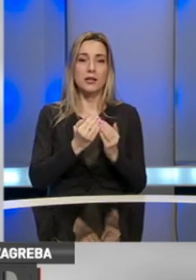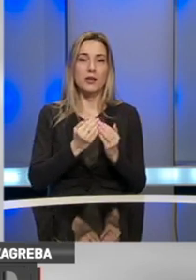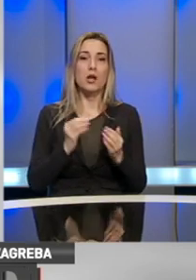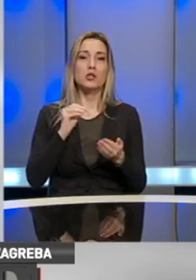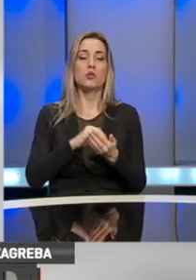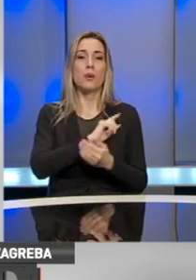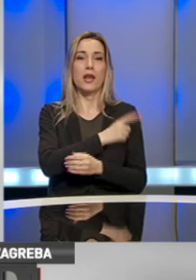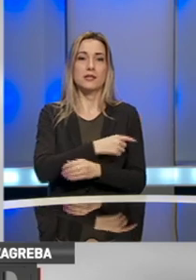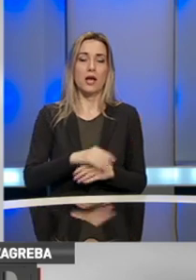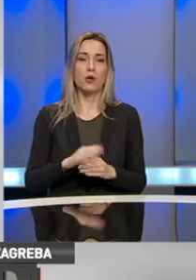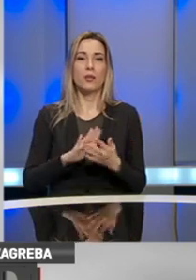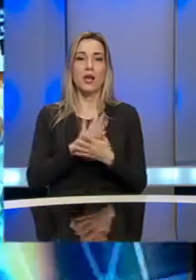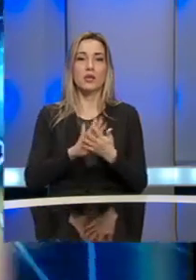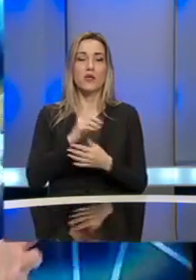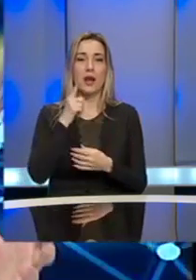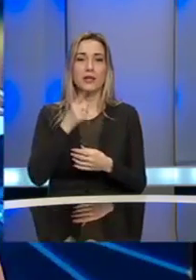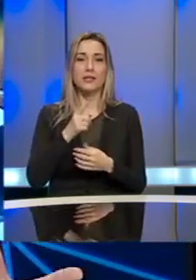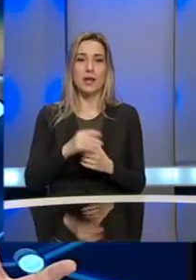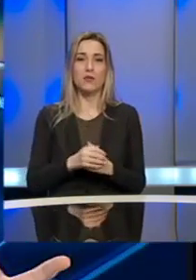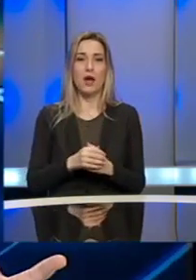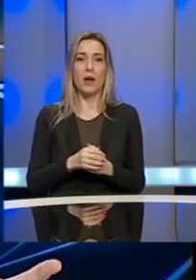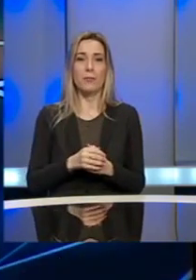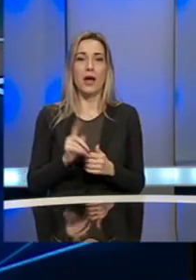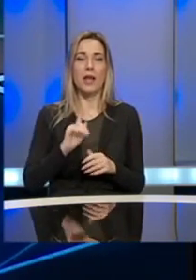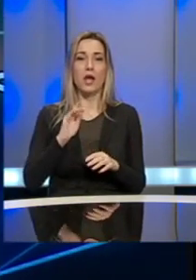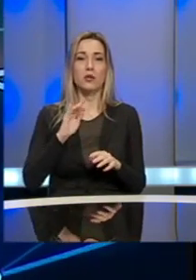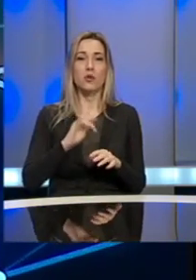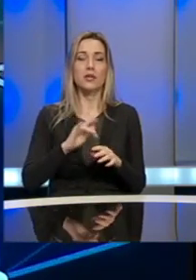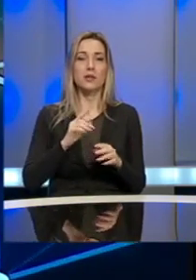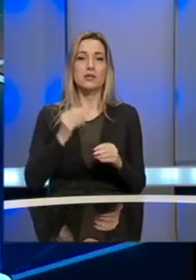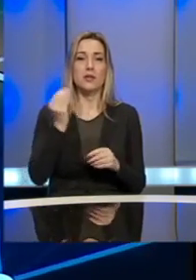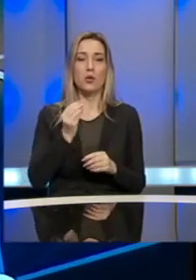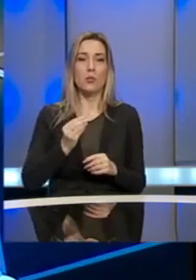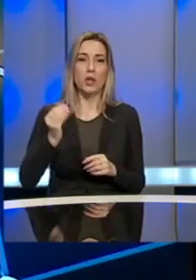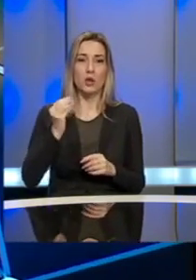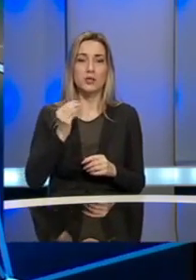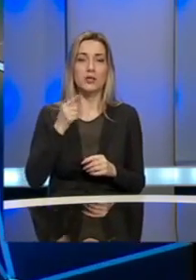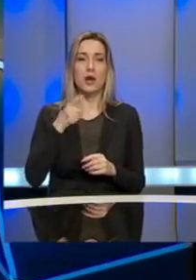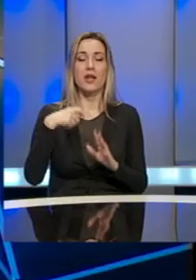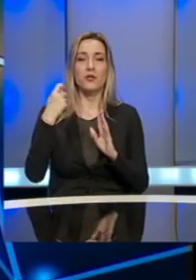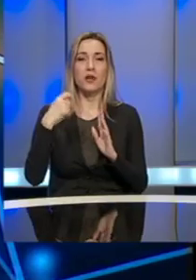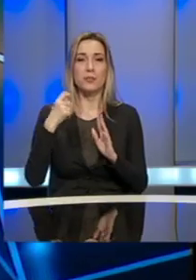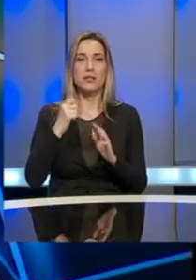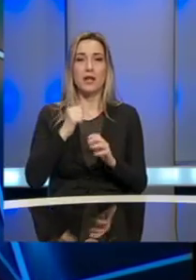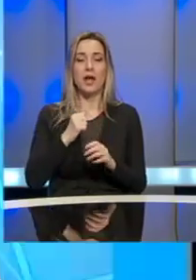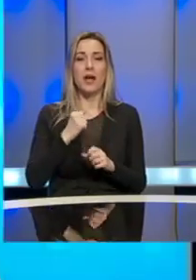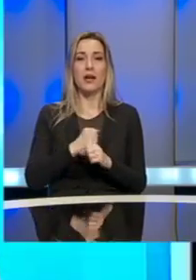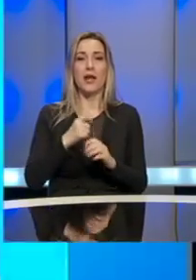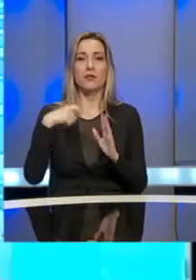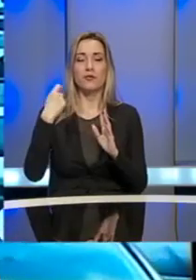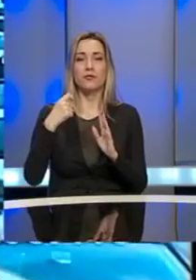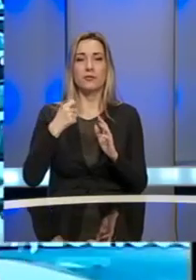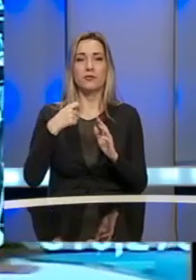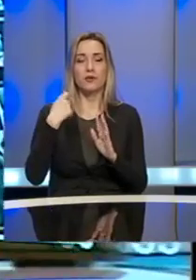više. Razgovarati sa vama, ne dodirnuti se na trenutak umjetnosti, one filmske i Rab Film Festivala ne bi